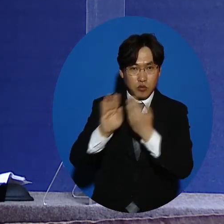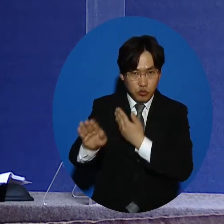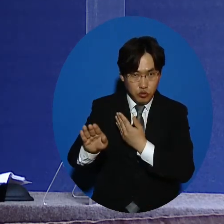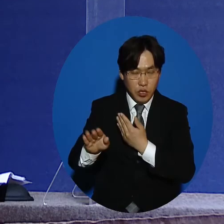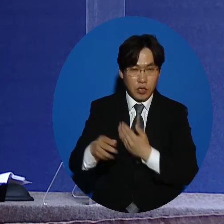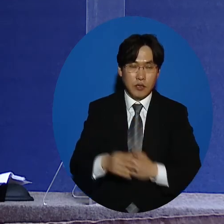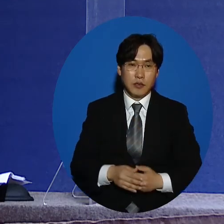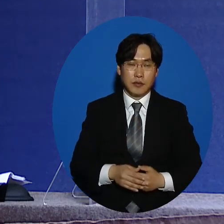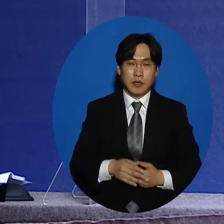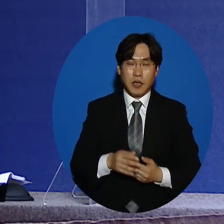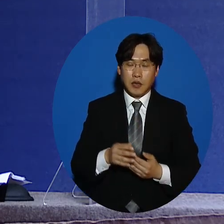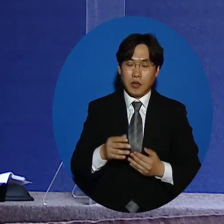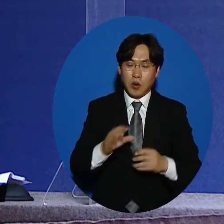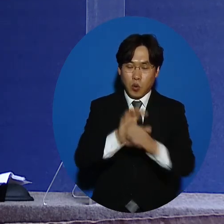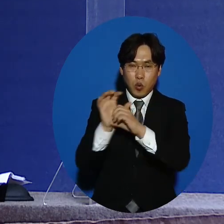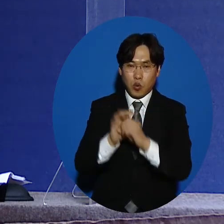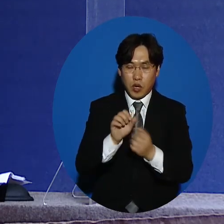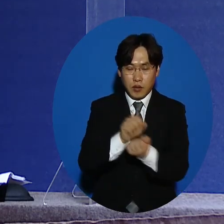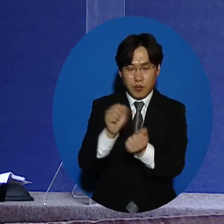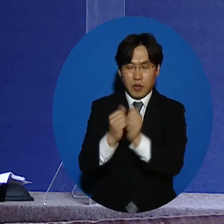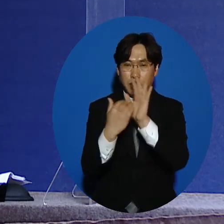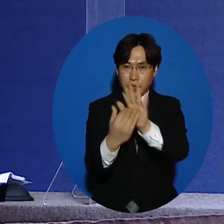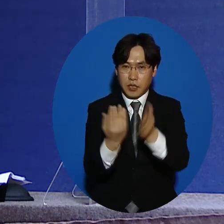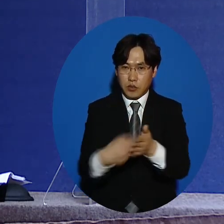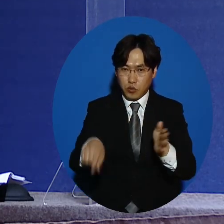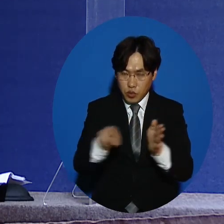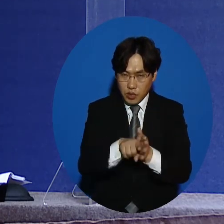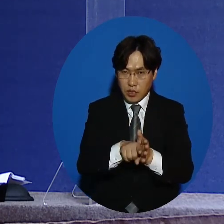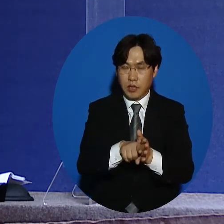수칙을 철저히 준수해서 또